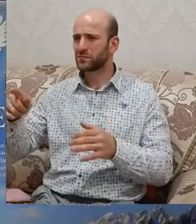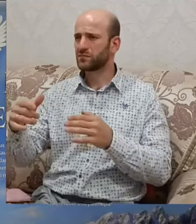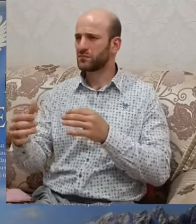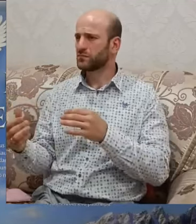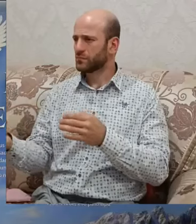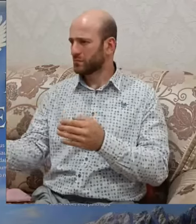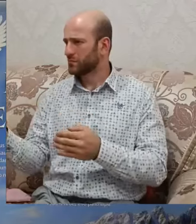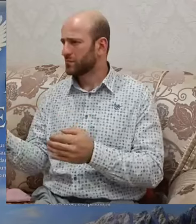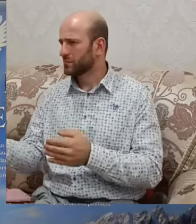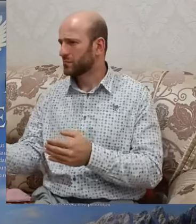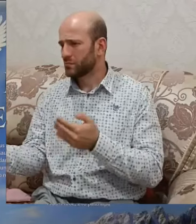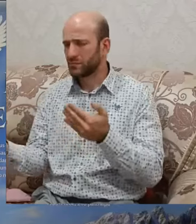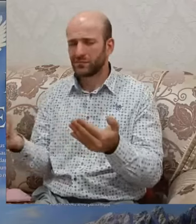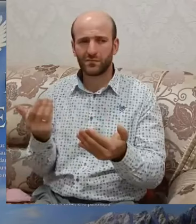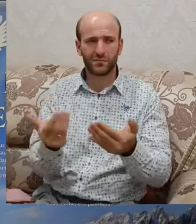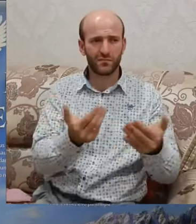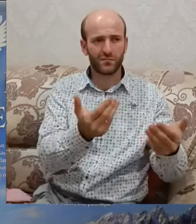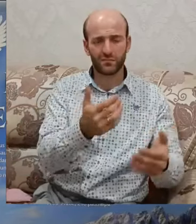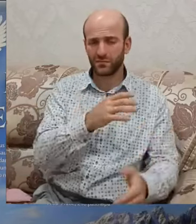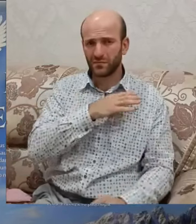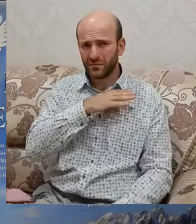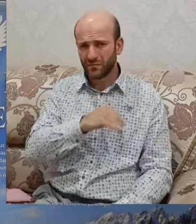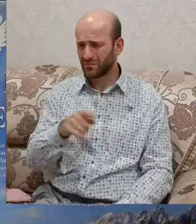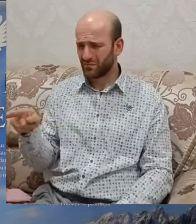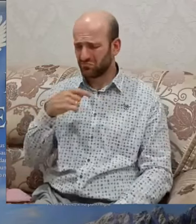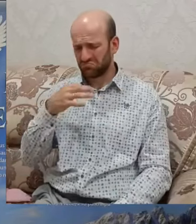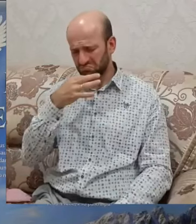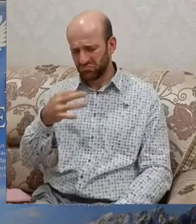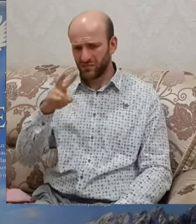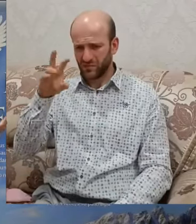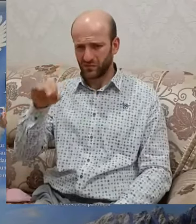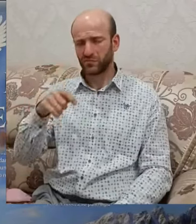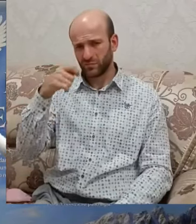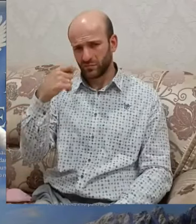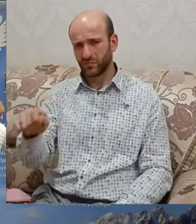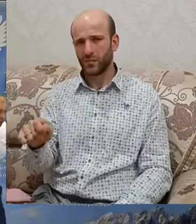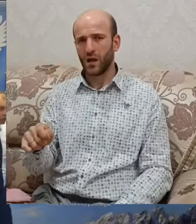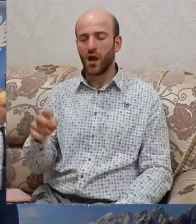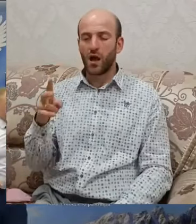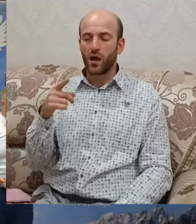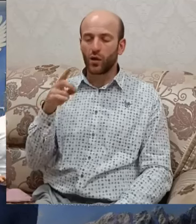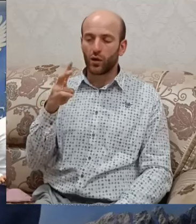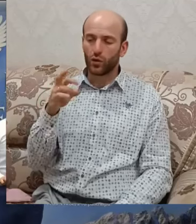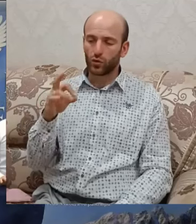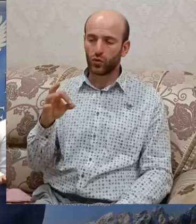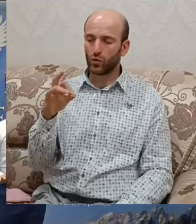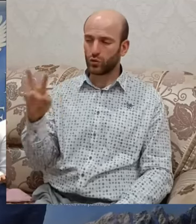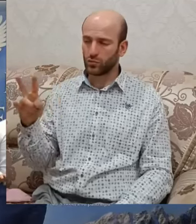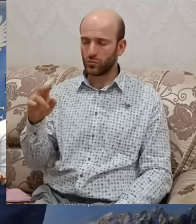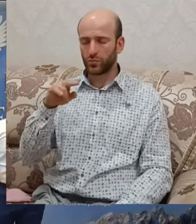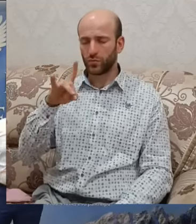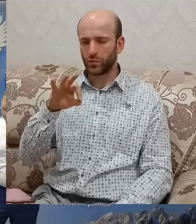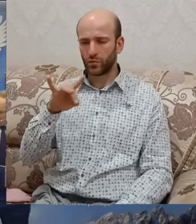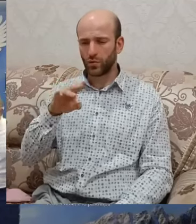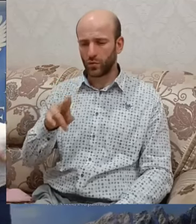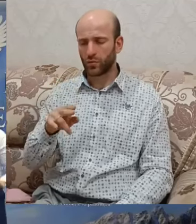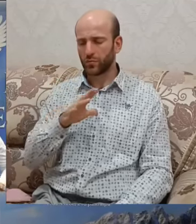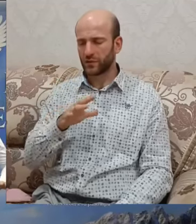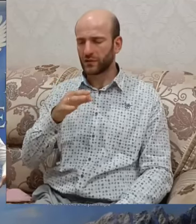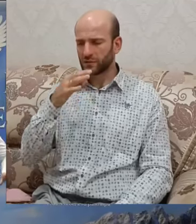что пожертвование это одна из форм поклонения. Bet žinot, nuomonė žmonių, ну, знаете, мнение людей, kad